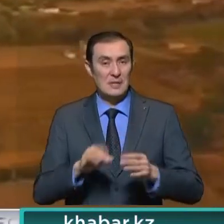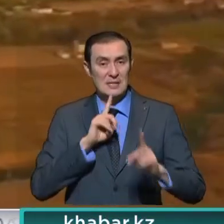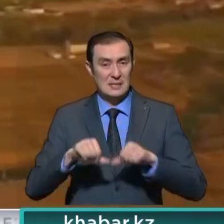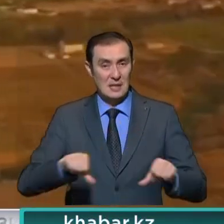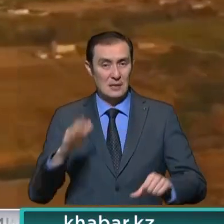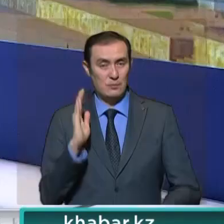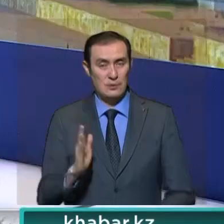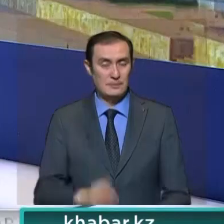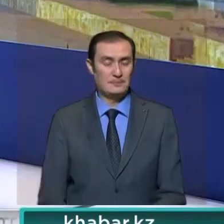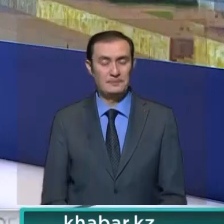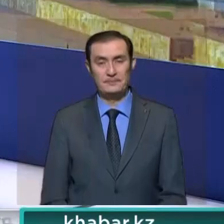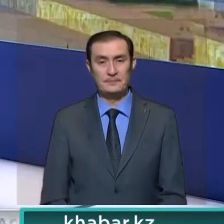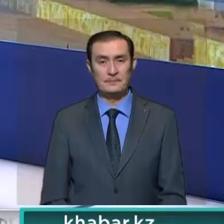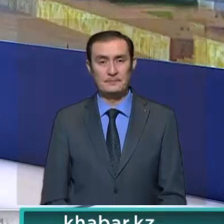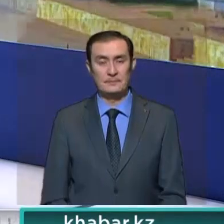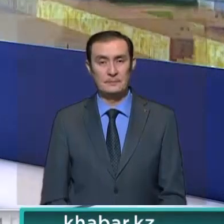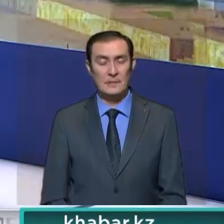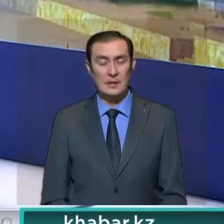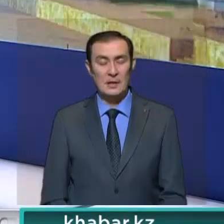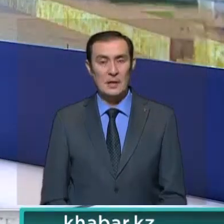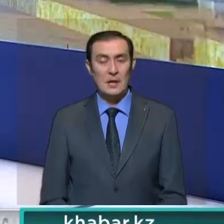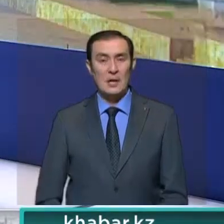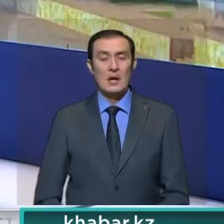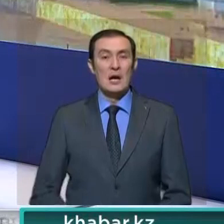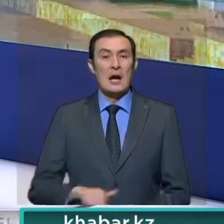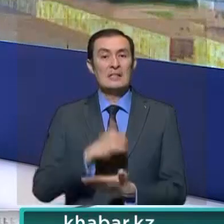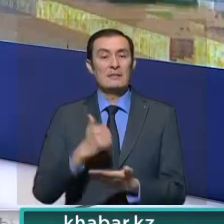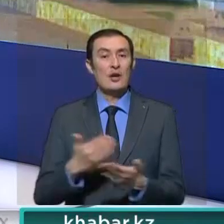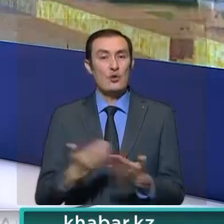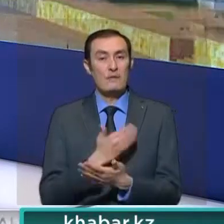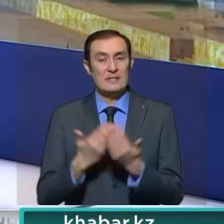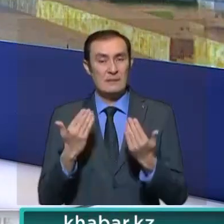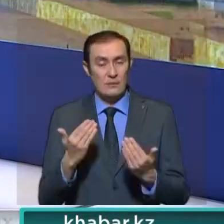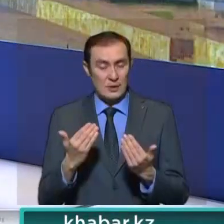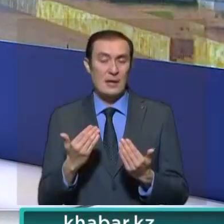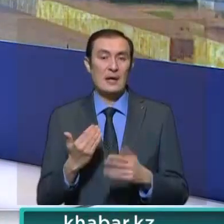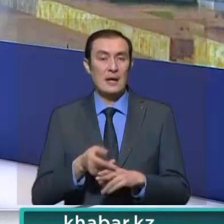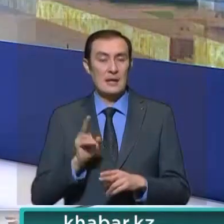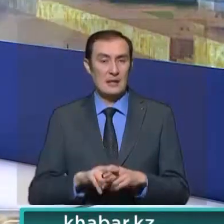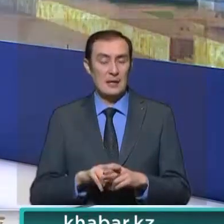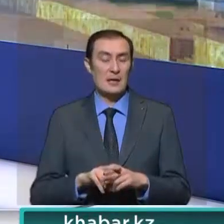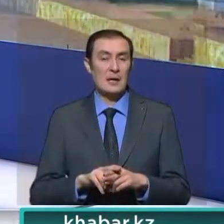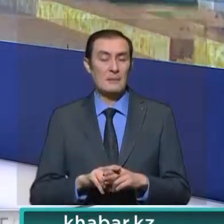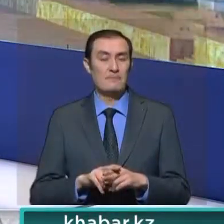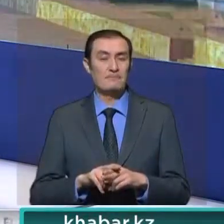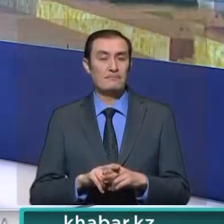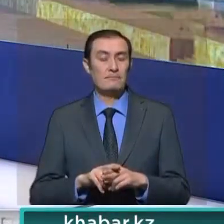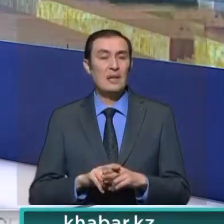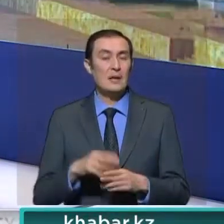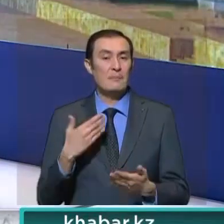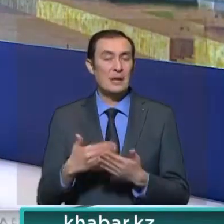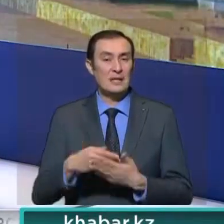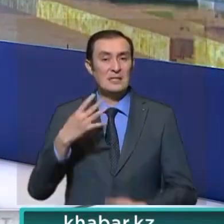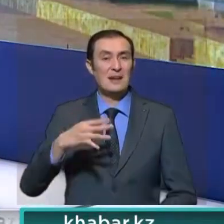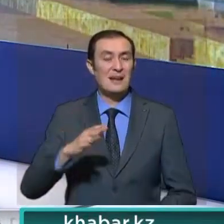заседание Ну и вернемся к тому материалу который мы рассказывали в самом начале выпуска порядка 40